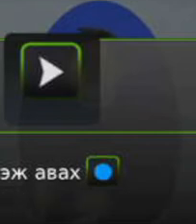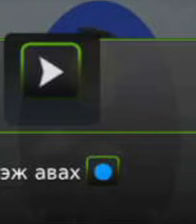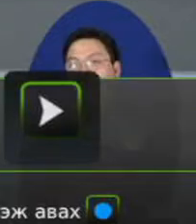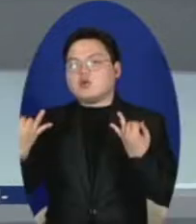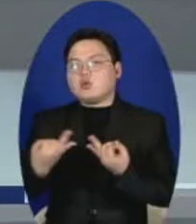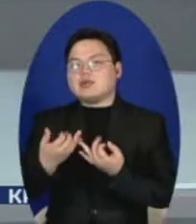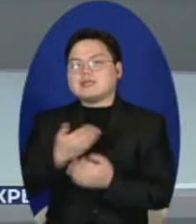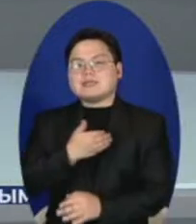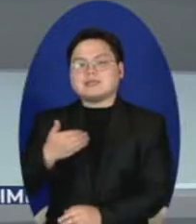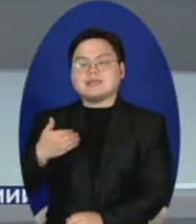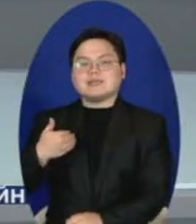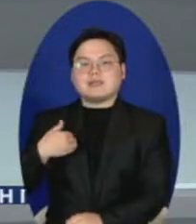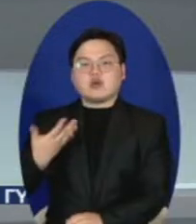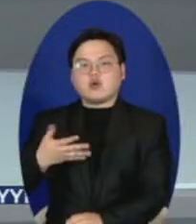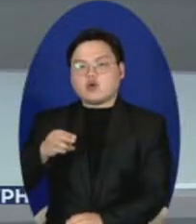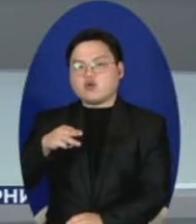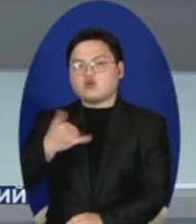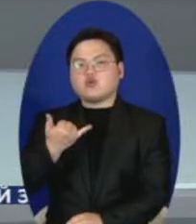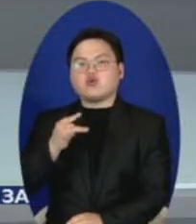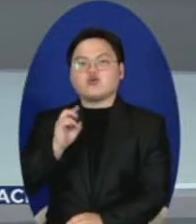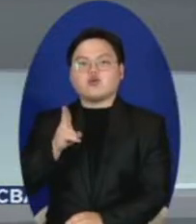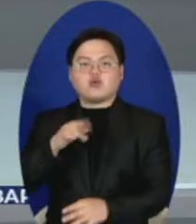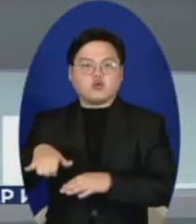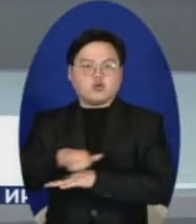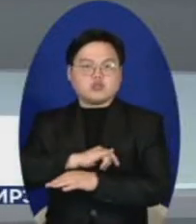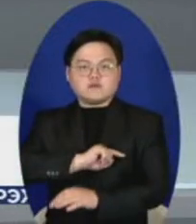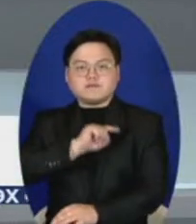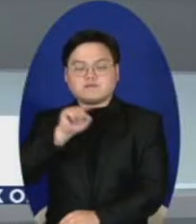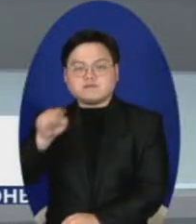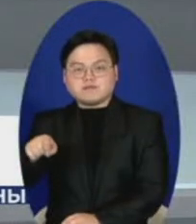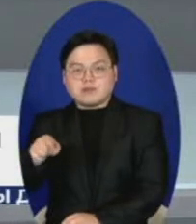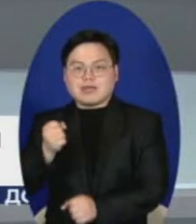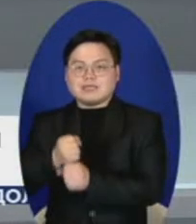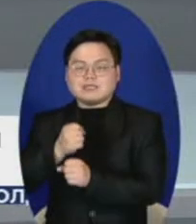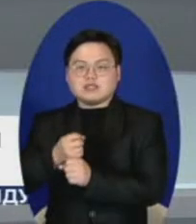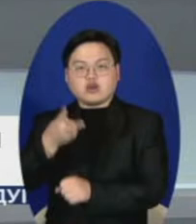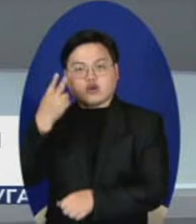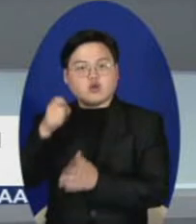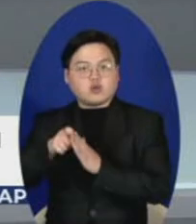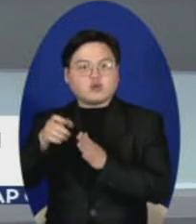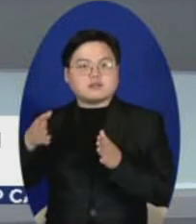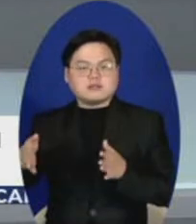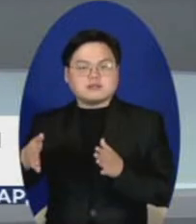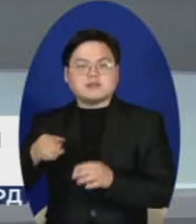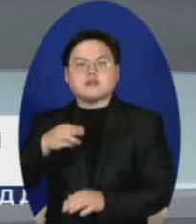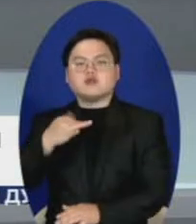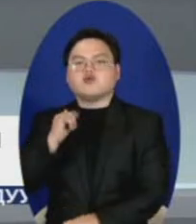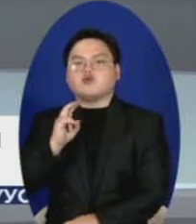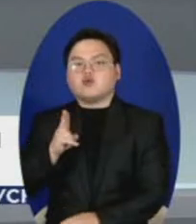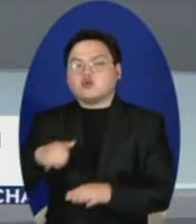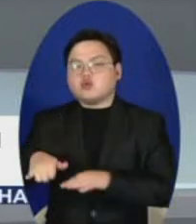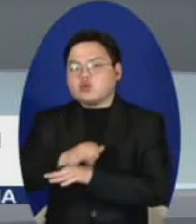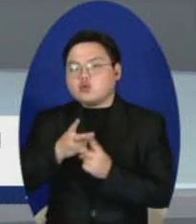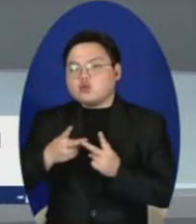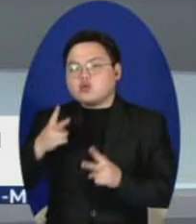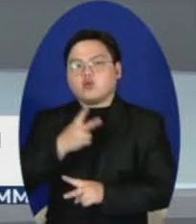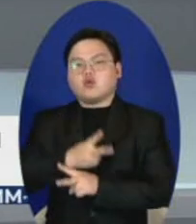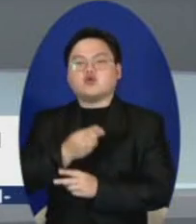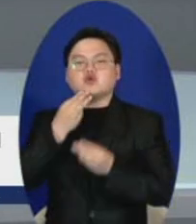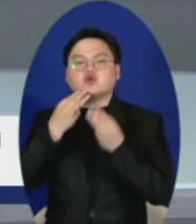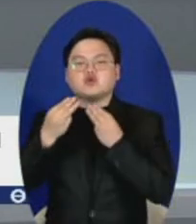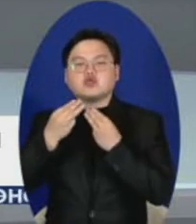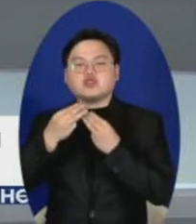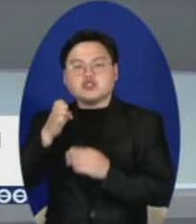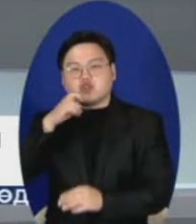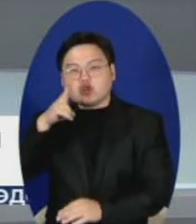хурлын дараа Зандан шатрын Бүгд Найрамдах Түрк улсад хийж байгаа ажлал 2 дахь өдөр үргэлжиллээ. Тэрээр өнөөдөр Бүгд Найрамдах Түрк улсын үндсэн хуулийн шүүхийн ерөнхийлөгч